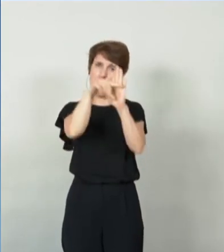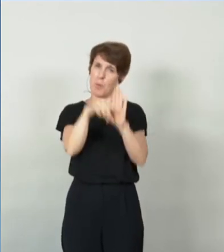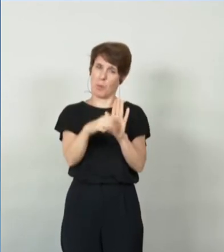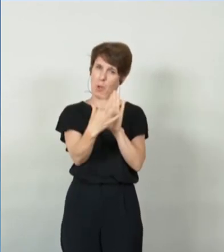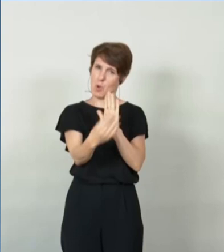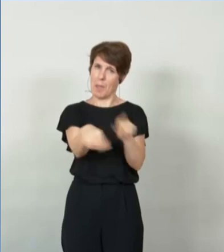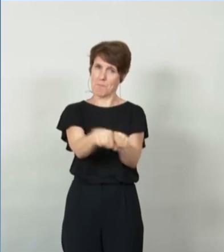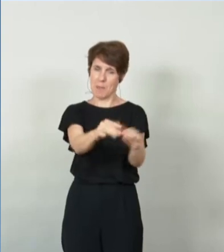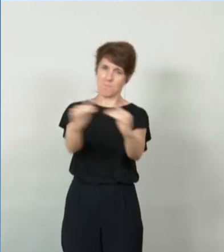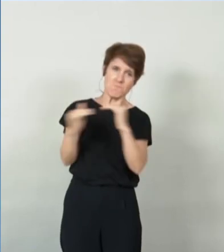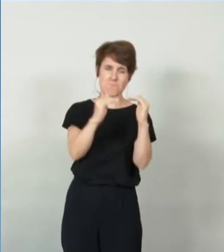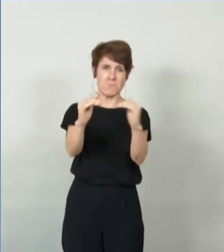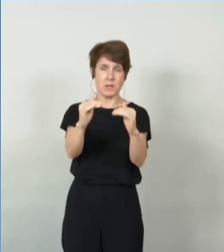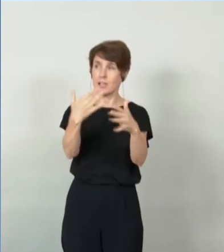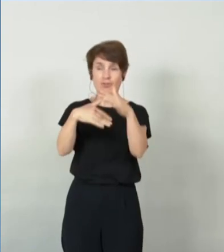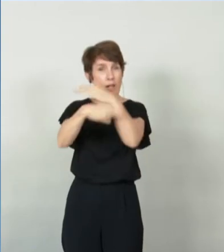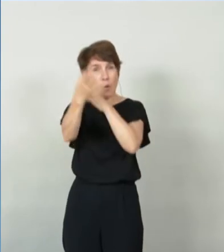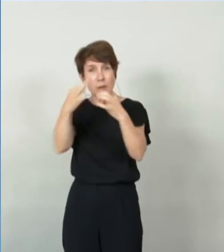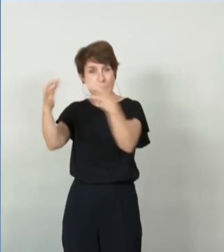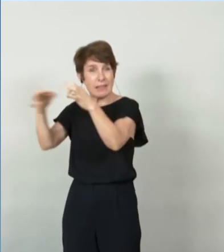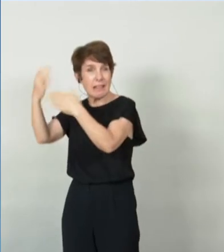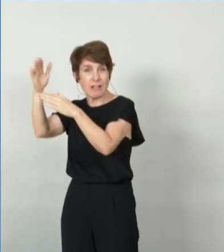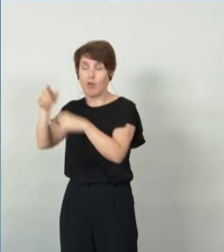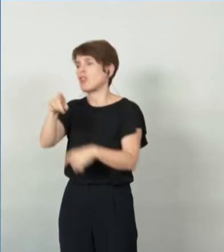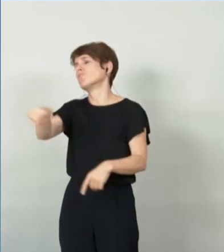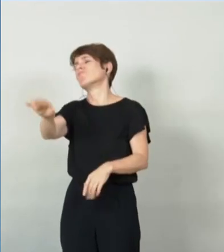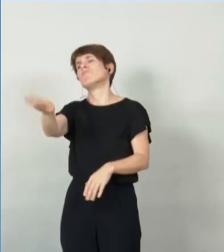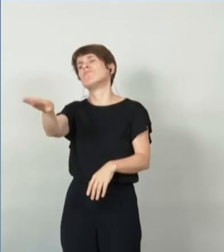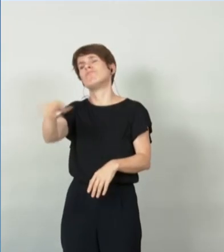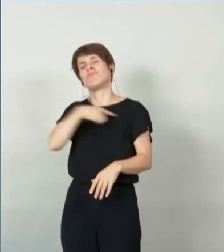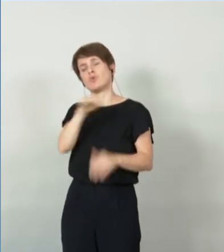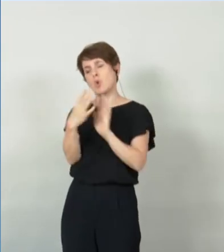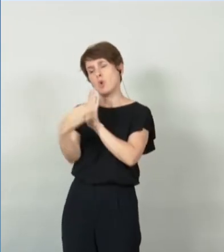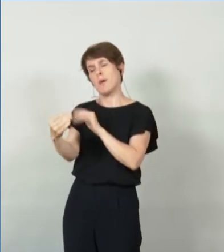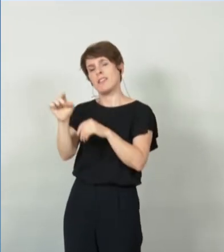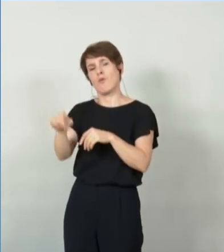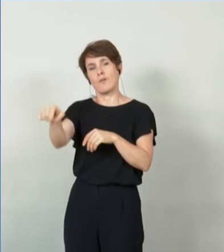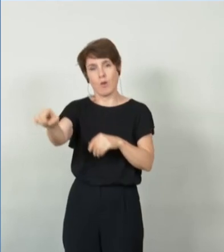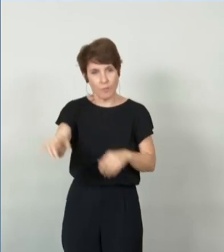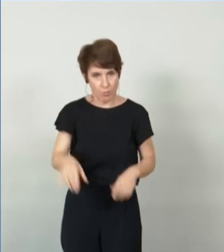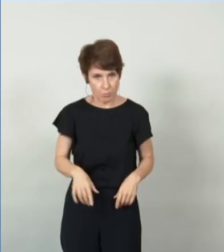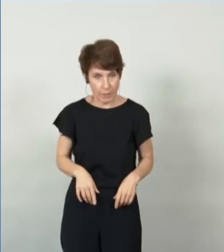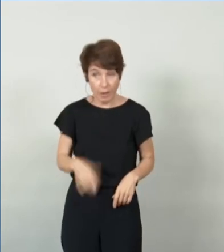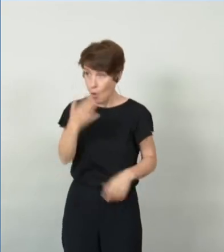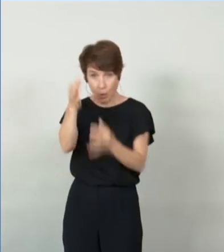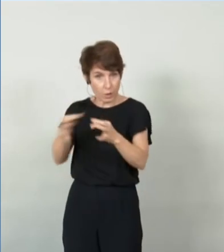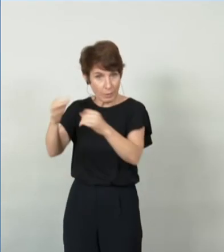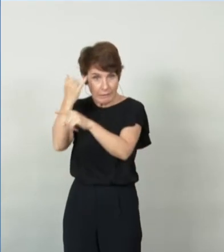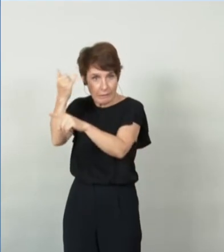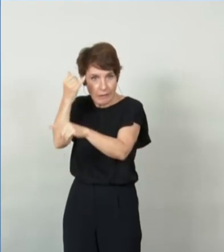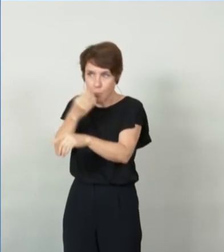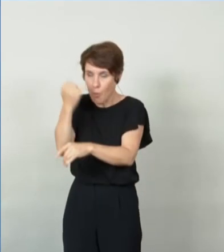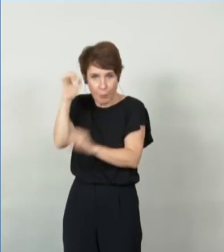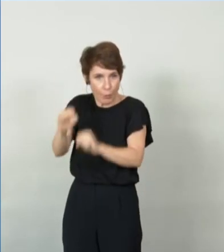dans tous les autres pays il ne surgissait pas des idées et des initiatives qui valent les nôtres et